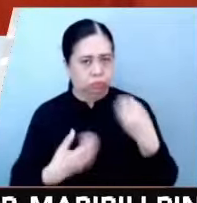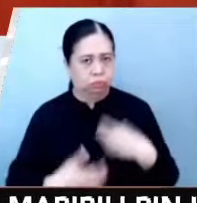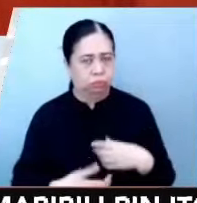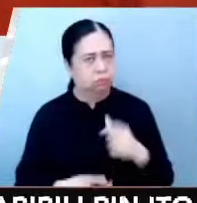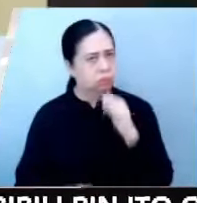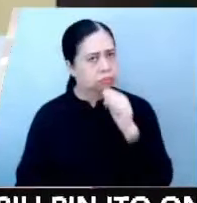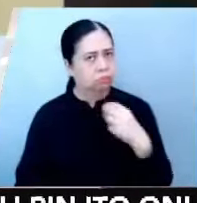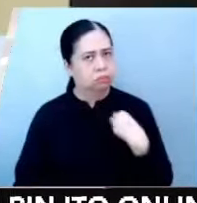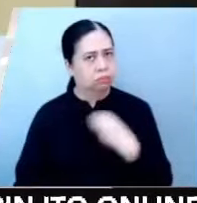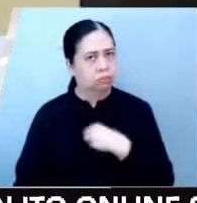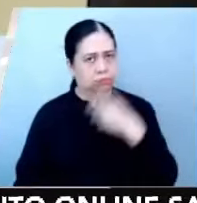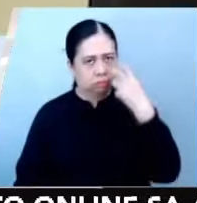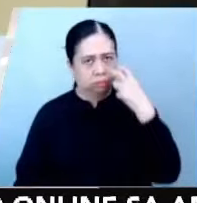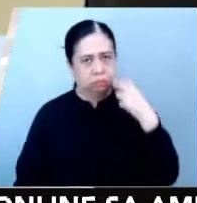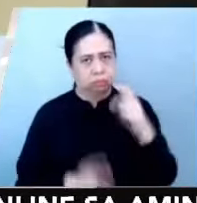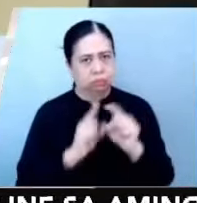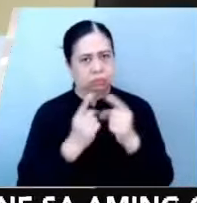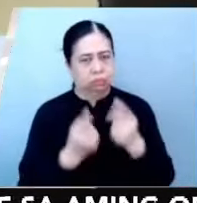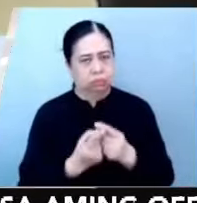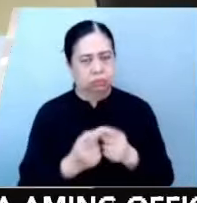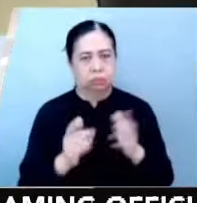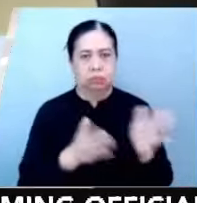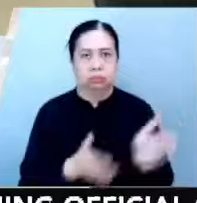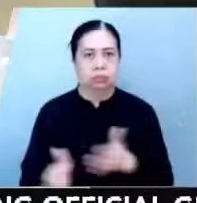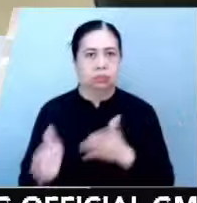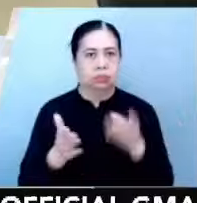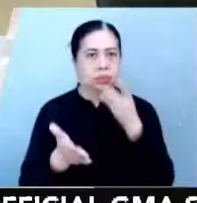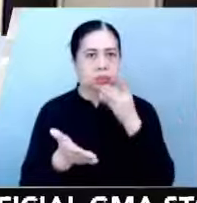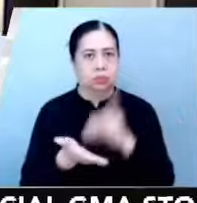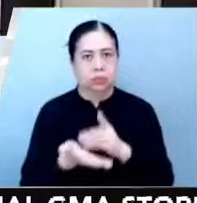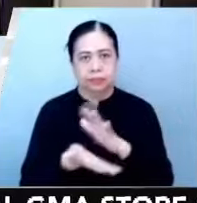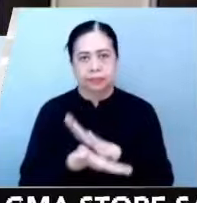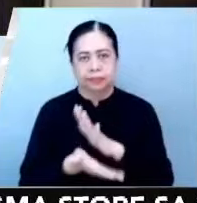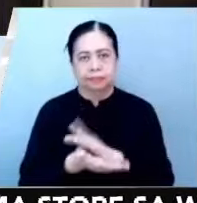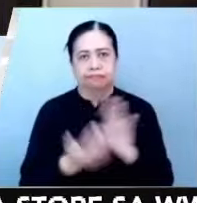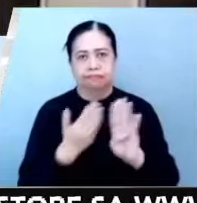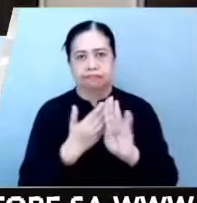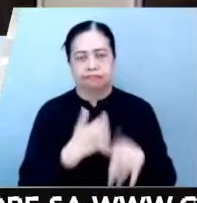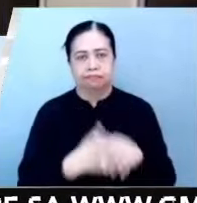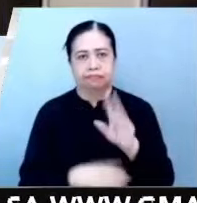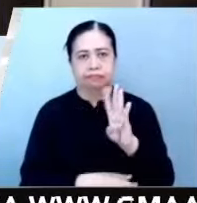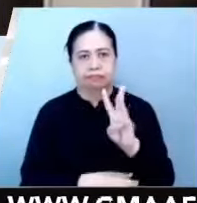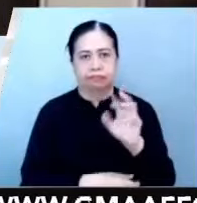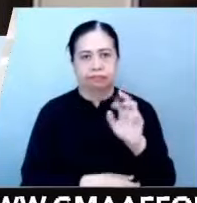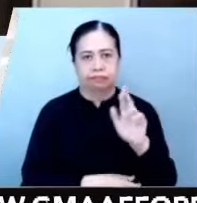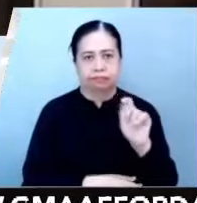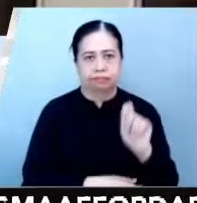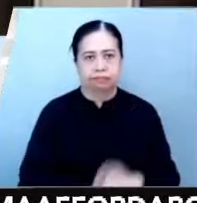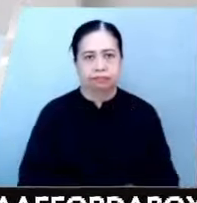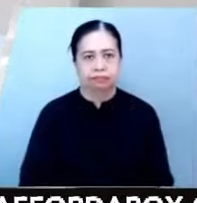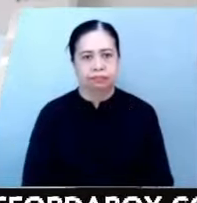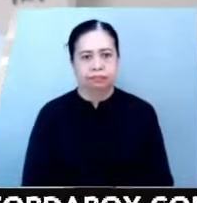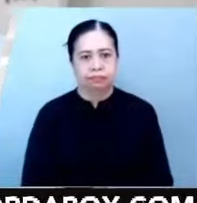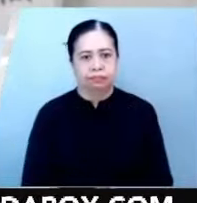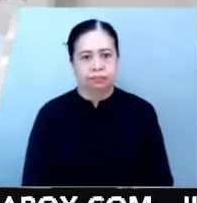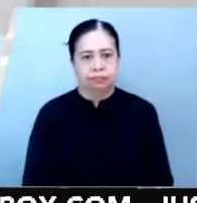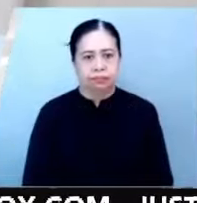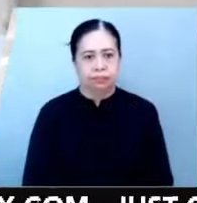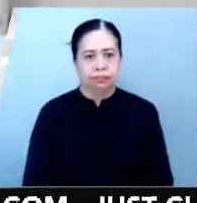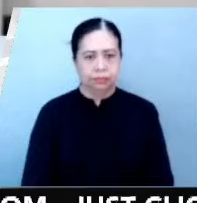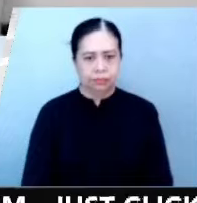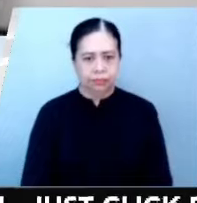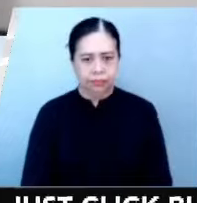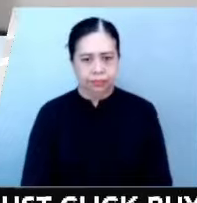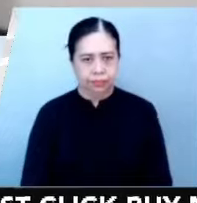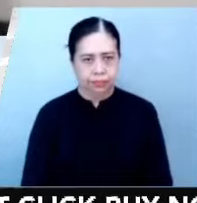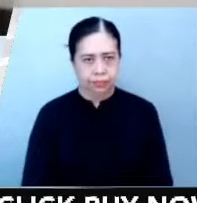gang. Inihanda na ang mga dokumento para sa return of warrant. Ito ang unang balita. James Agustin para sa GMA Integrated